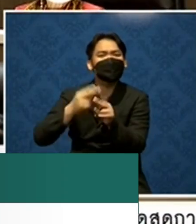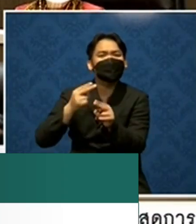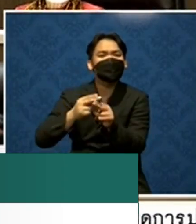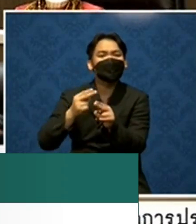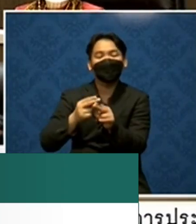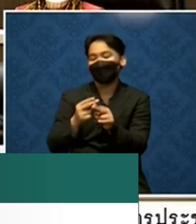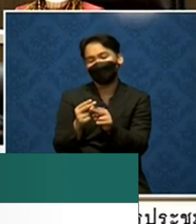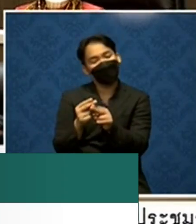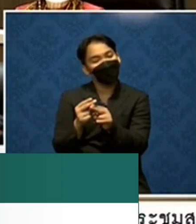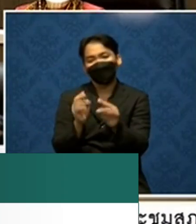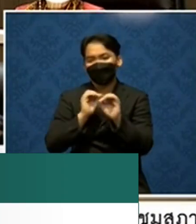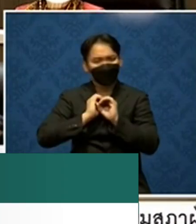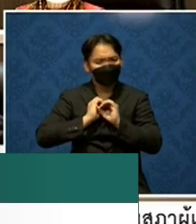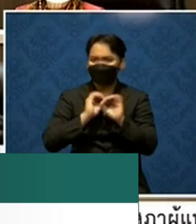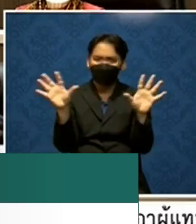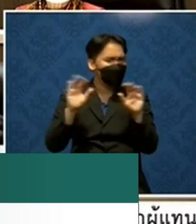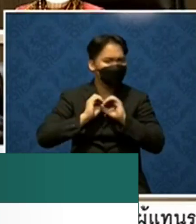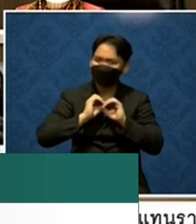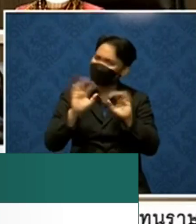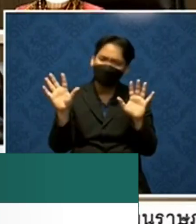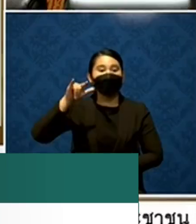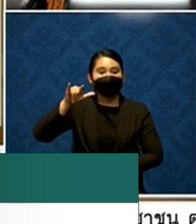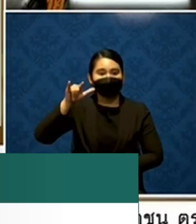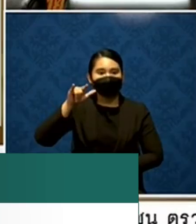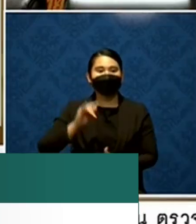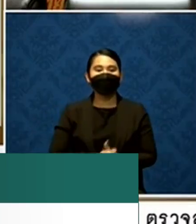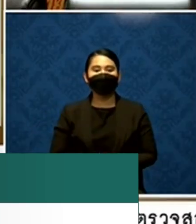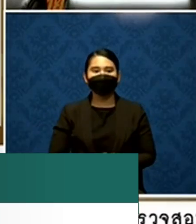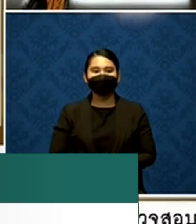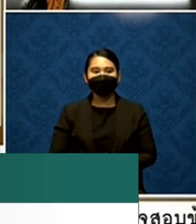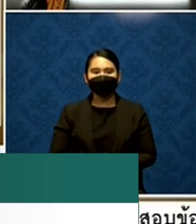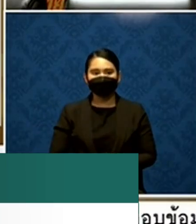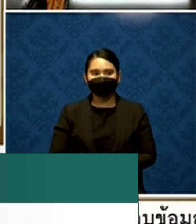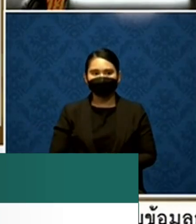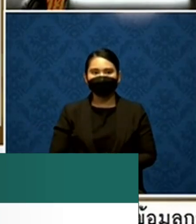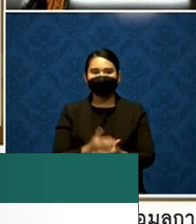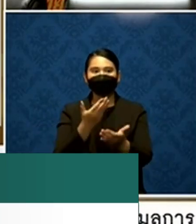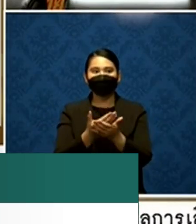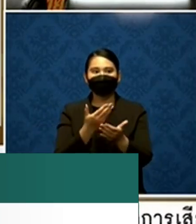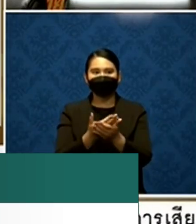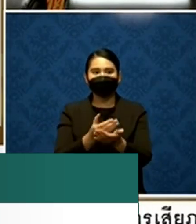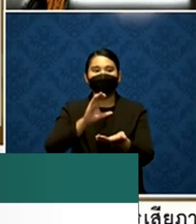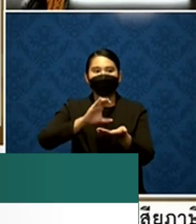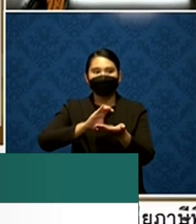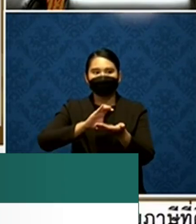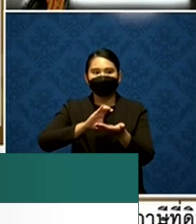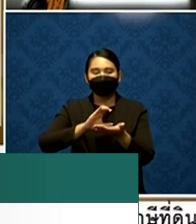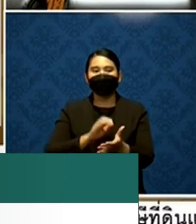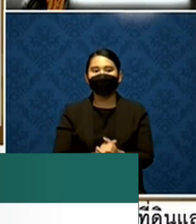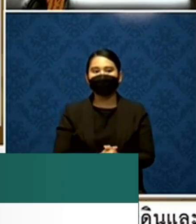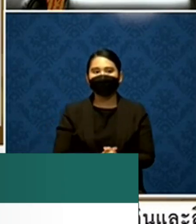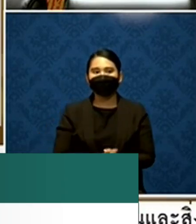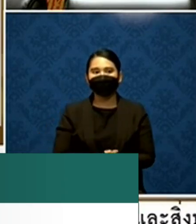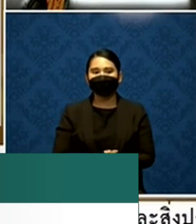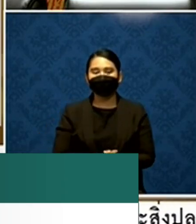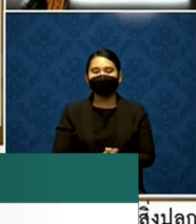เป็นเครื่องบินที่ใช้เทคโนโลยีล่องหนเรดาร์ตรวจจับไม่ได้เนี่ยนะครับซึ่งราคาก็แพงมากนะครับลำหนึ่